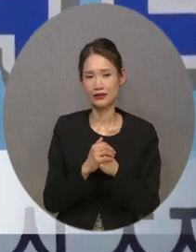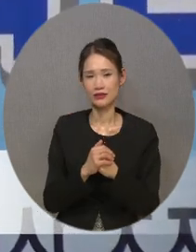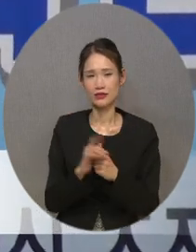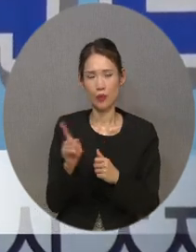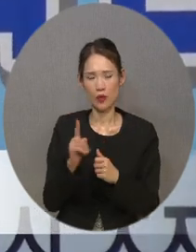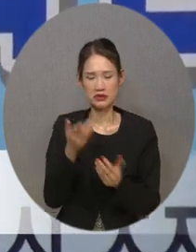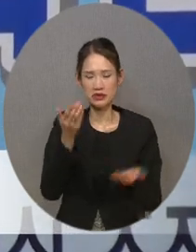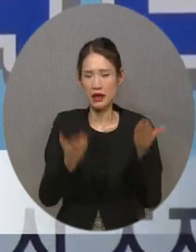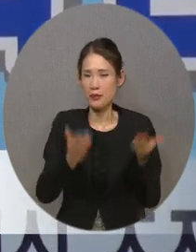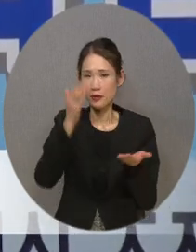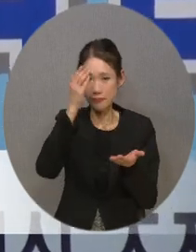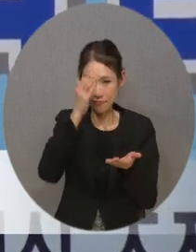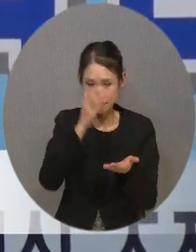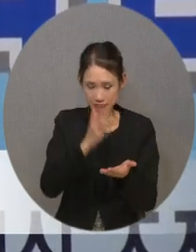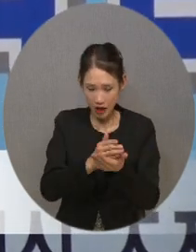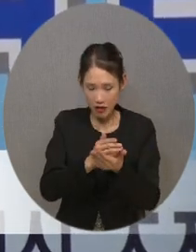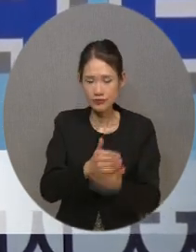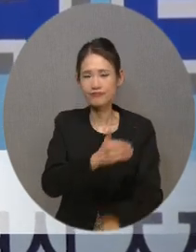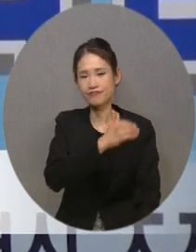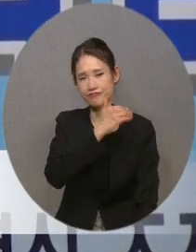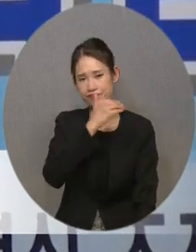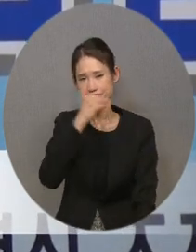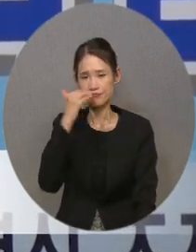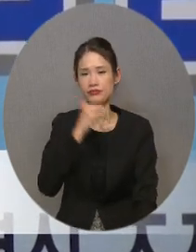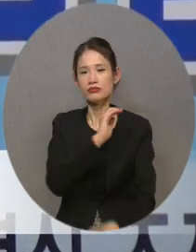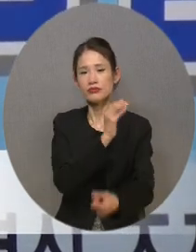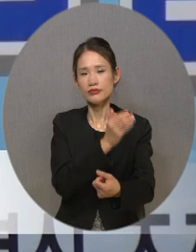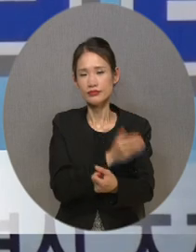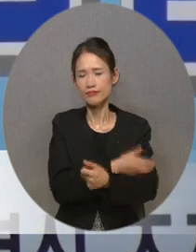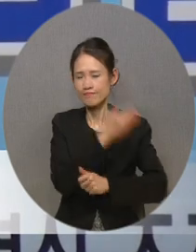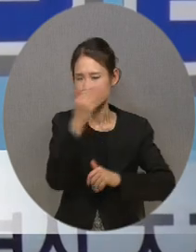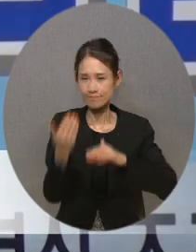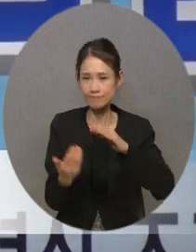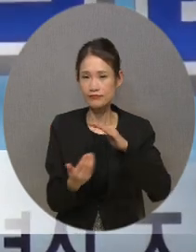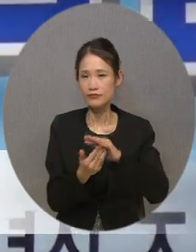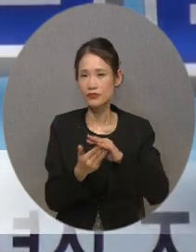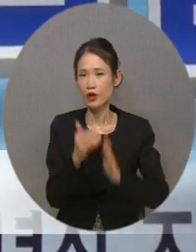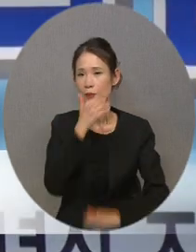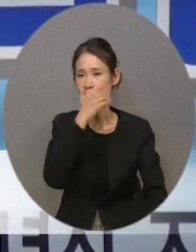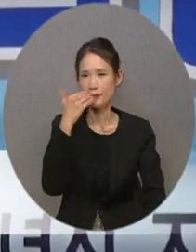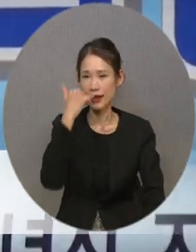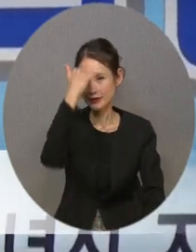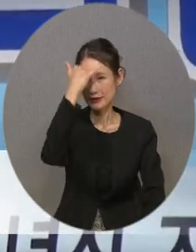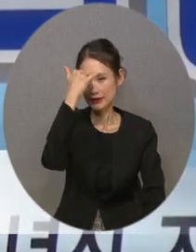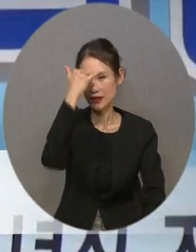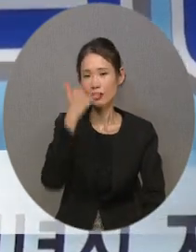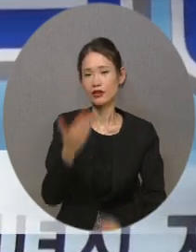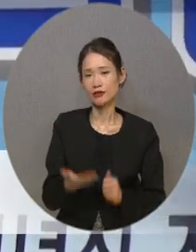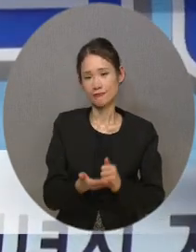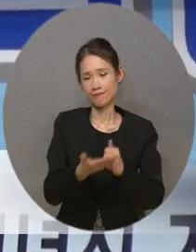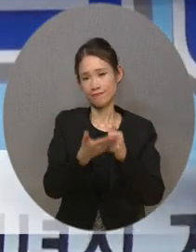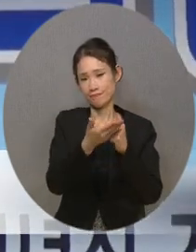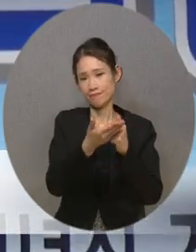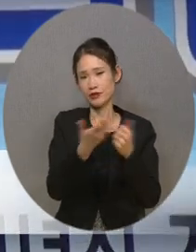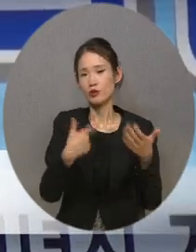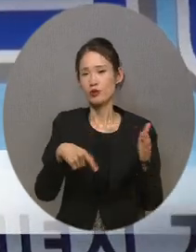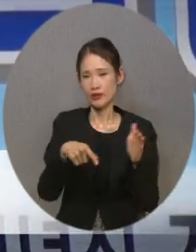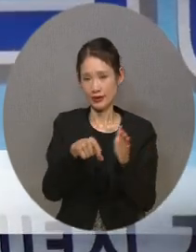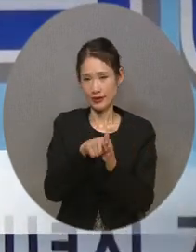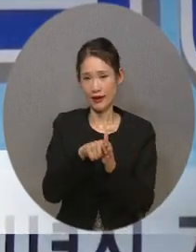아무런 차별 없이 제대로 실력과 바른 인성을 갖추는